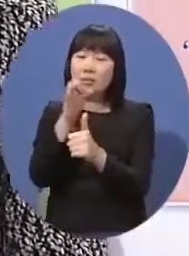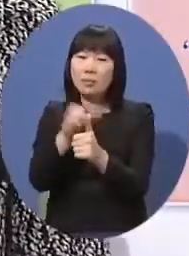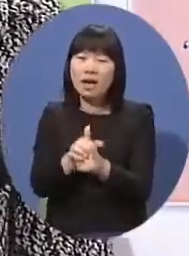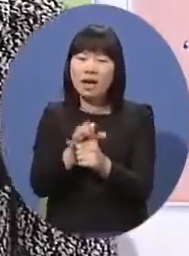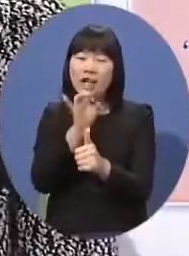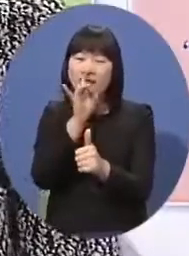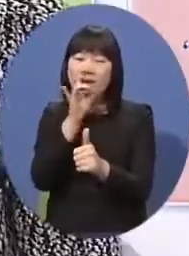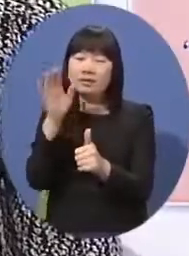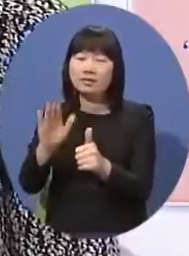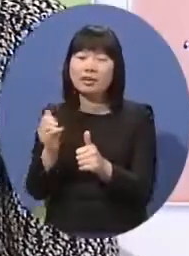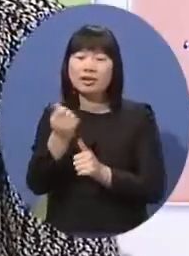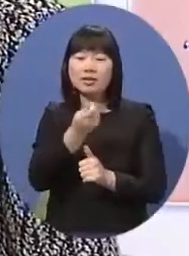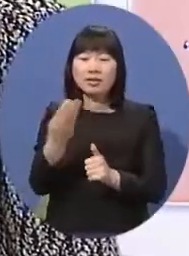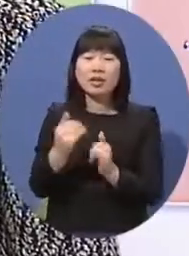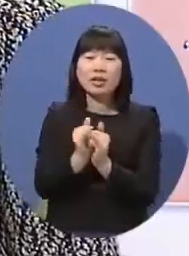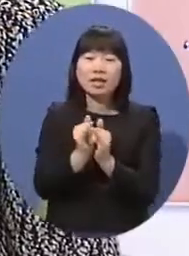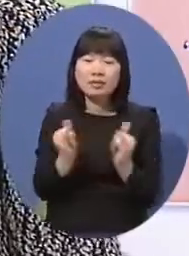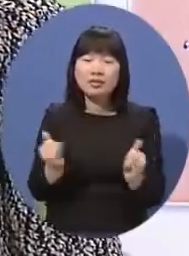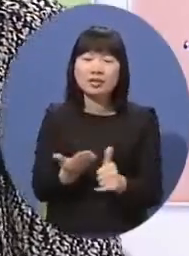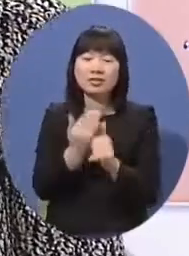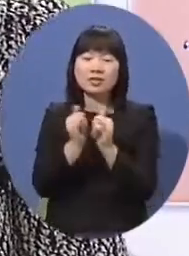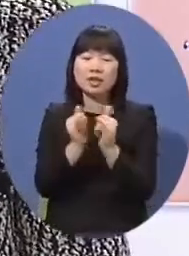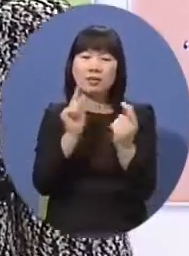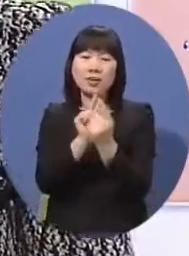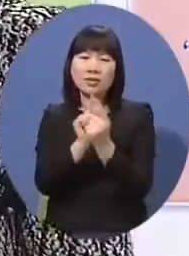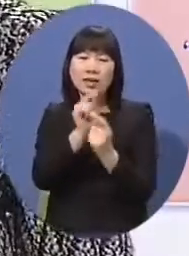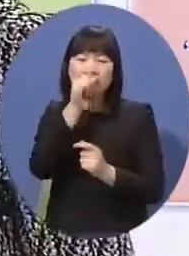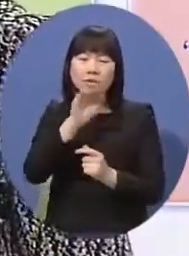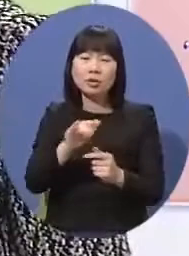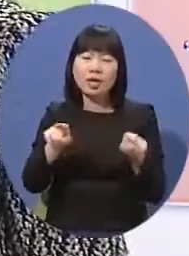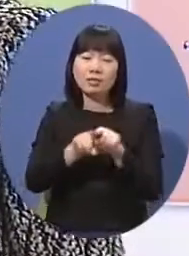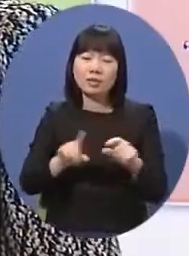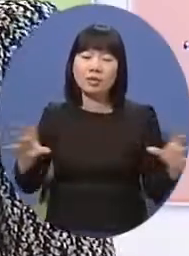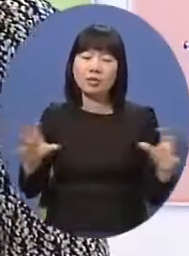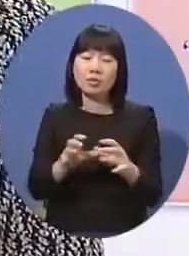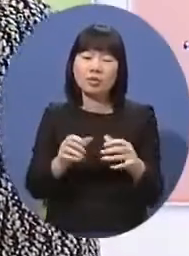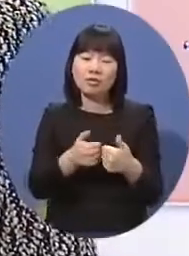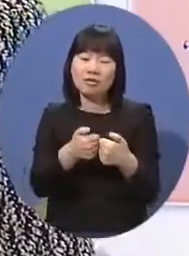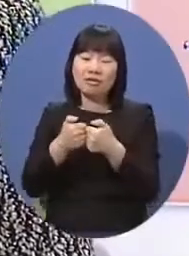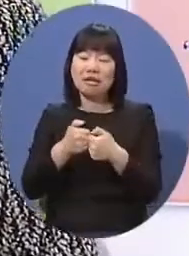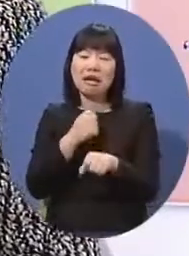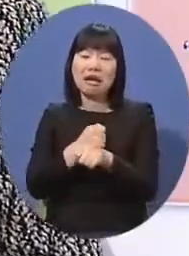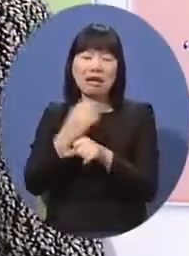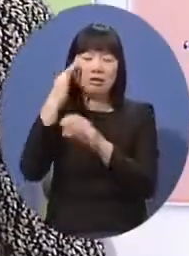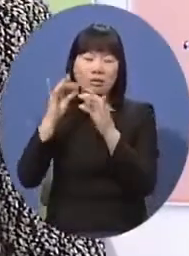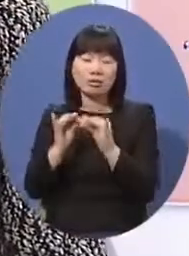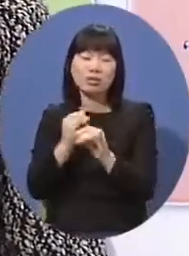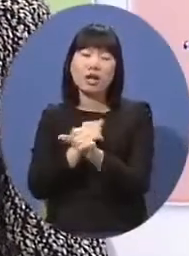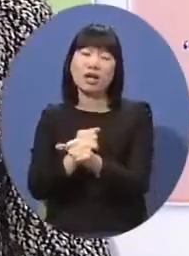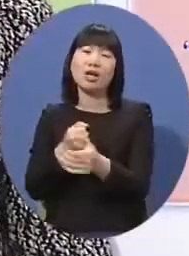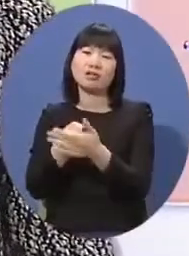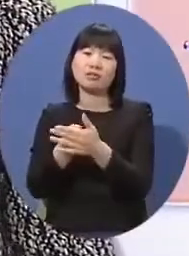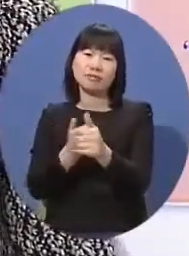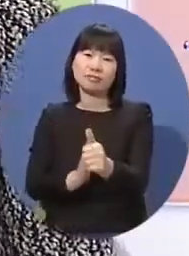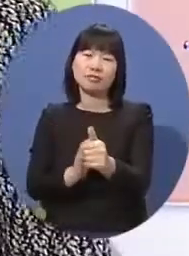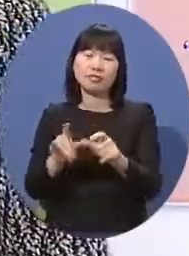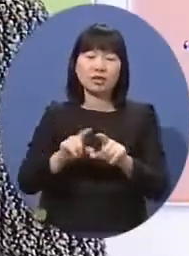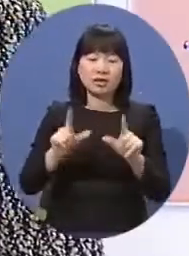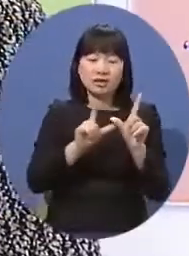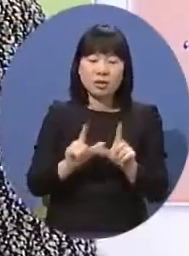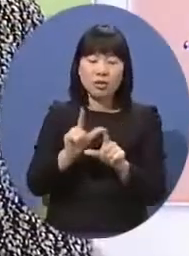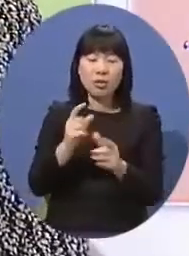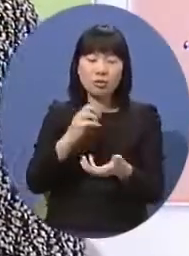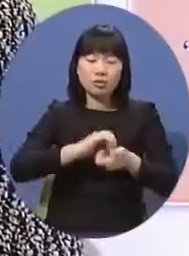없지만 만약 여러 명의 다수의 양육자일 경우에도 한번 머리 맞대고 회의 해야 된다라는 거예요. 이 아이의 어떤 일상생활들을